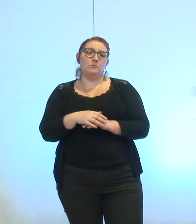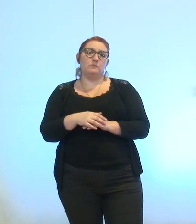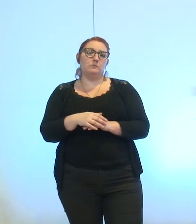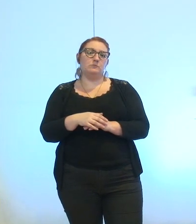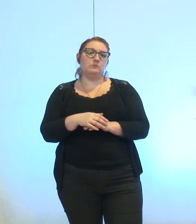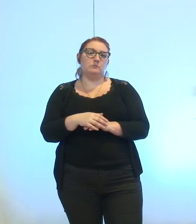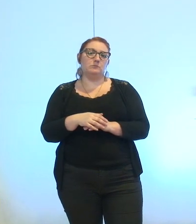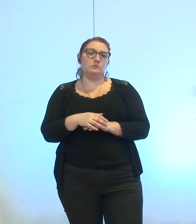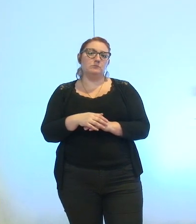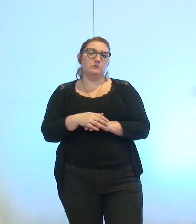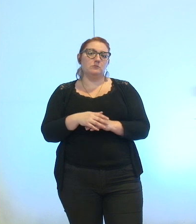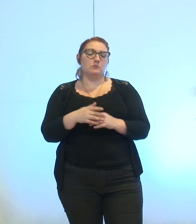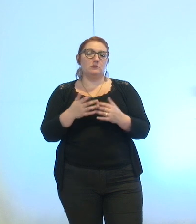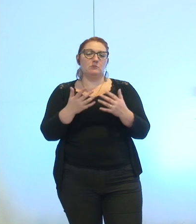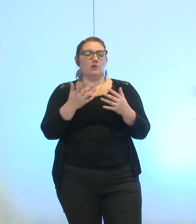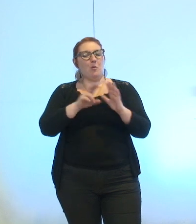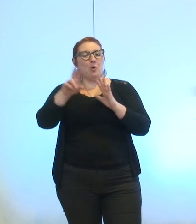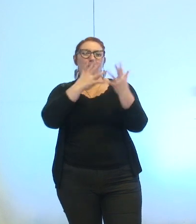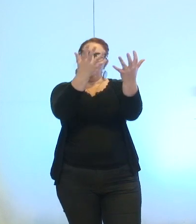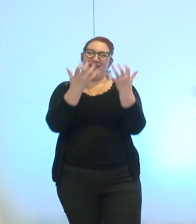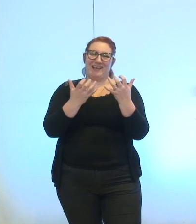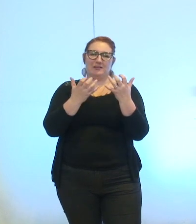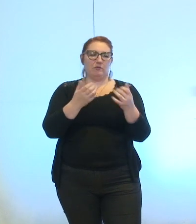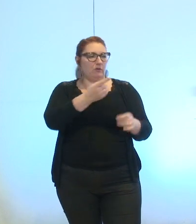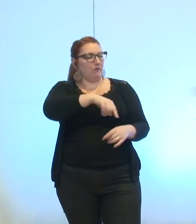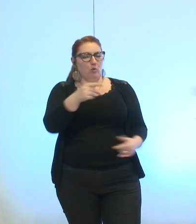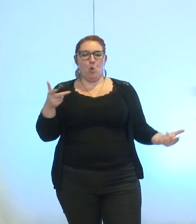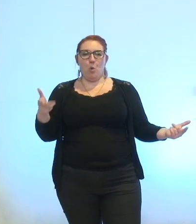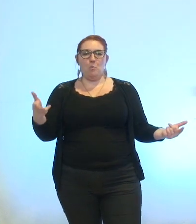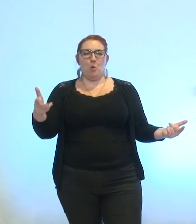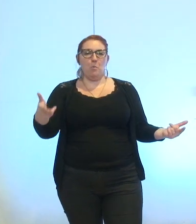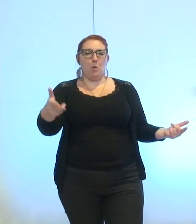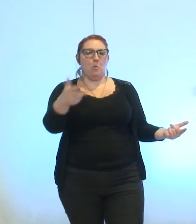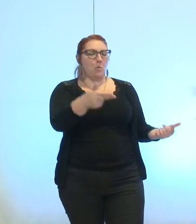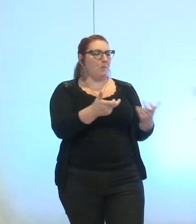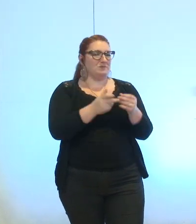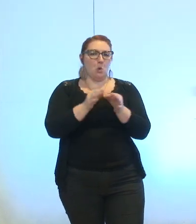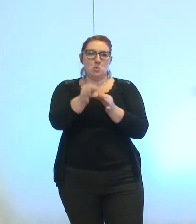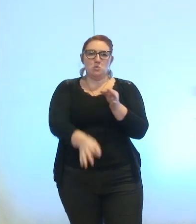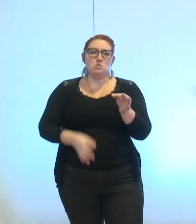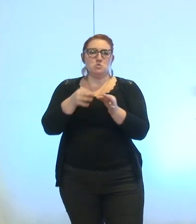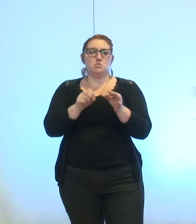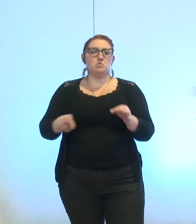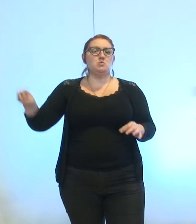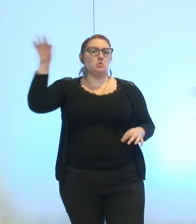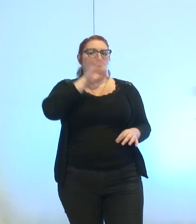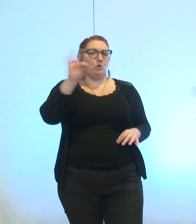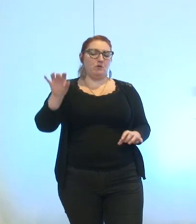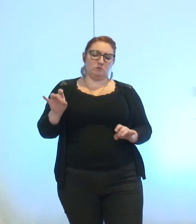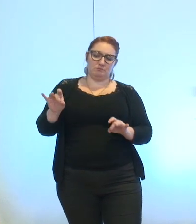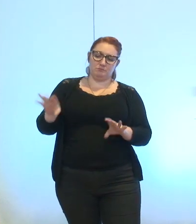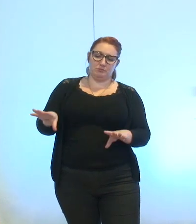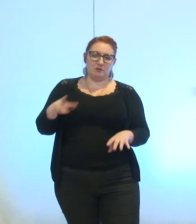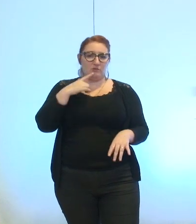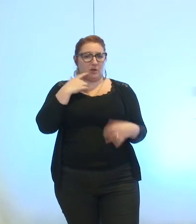yeux sont des moteurs d'attractivité grenobloise quand on dit on veut plus du Tour de France non seulement c'est un élément de